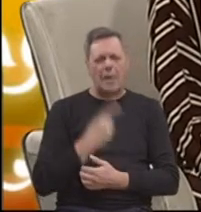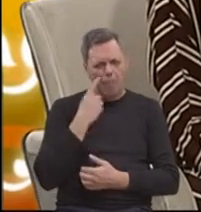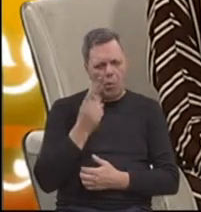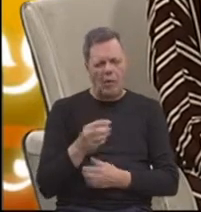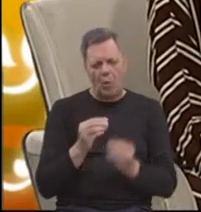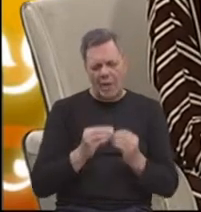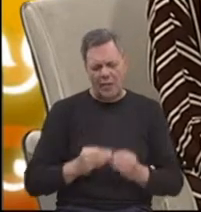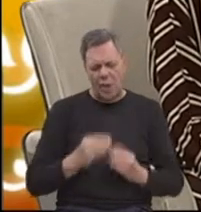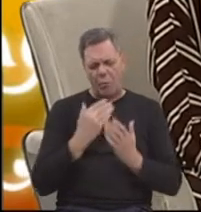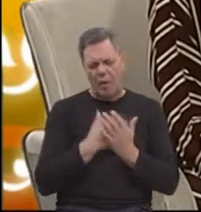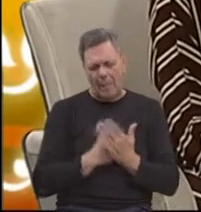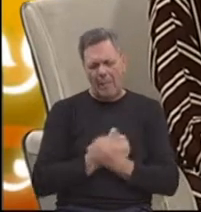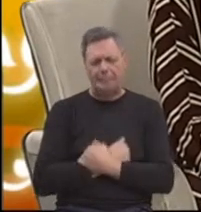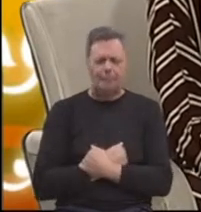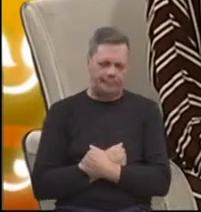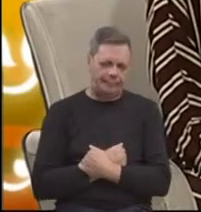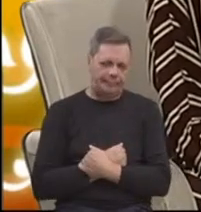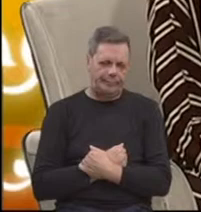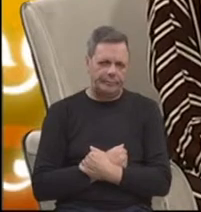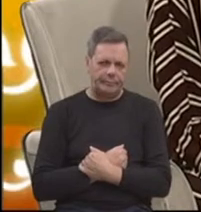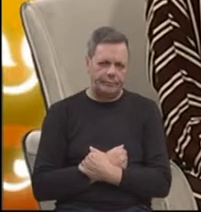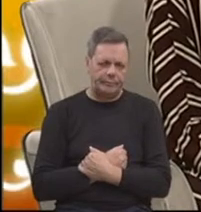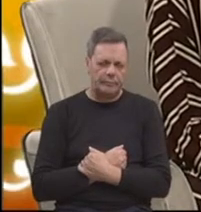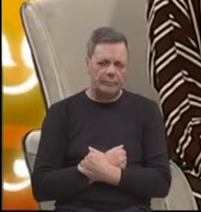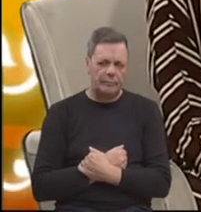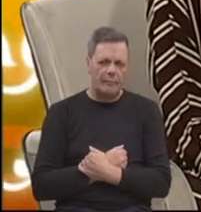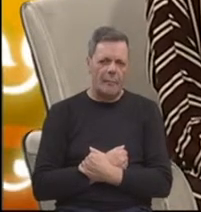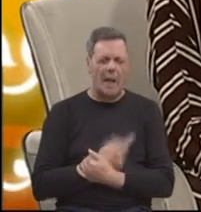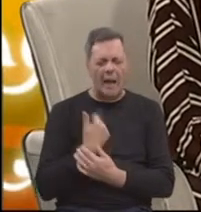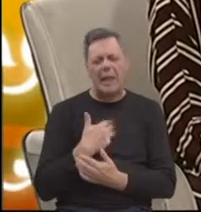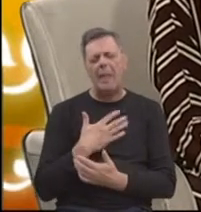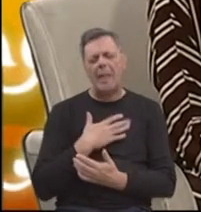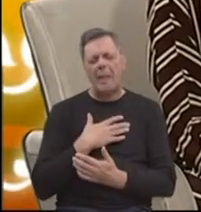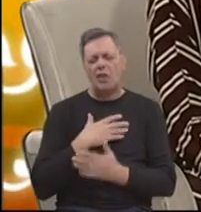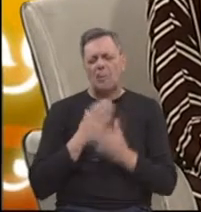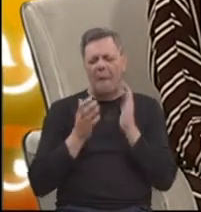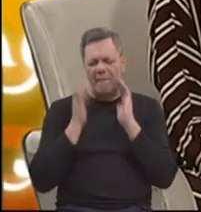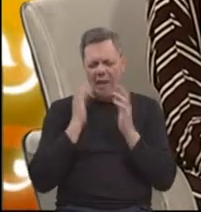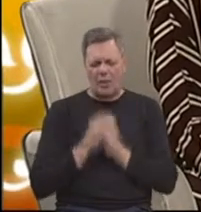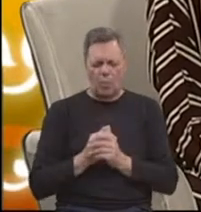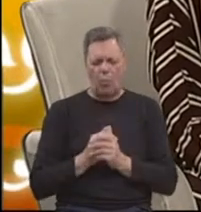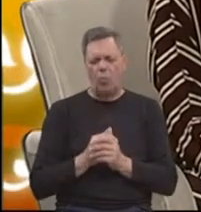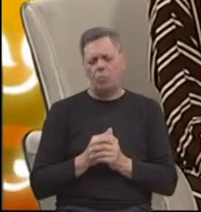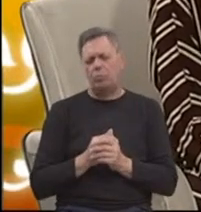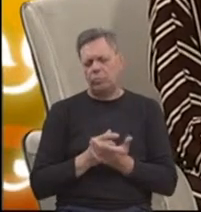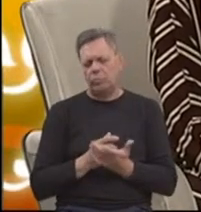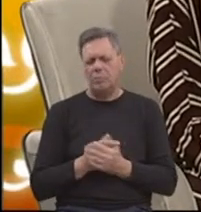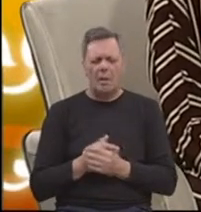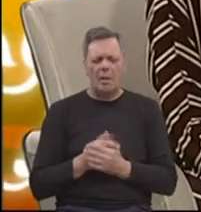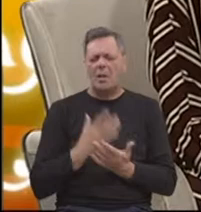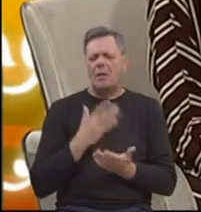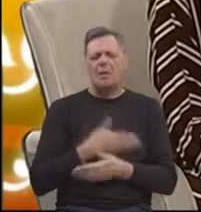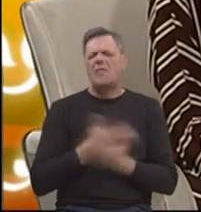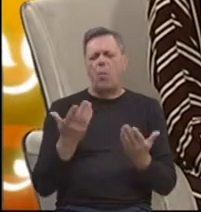pogledaju sadržaj programa na našim stranicama, na našoj web stranici, ali i na našem Facebooku, Instagramu, svugdje se zapravo